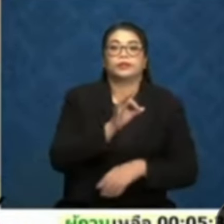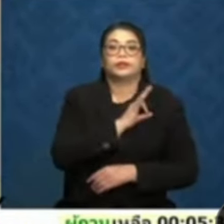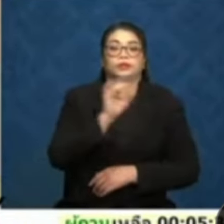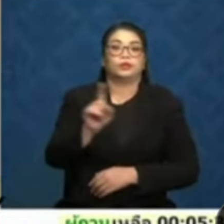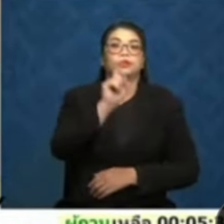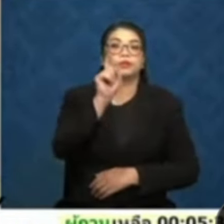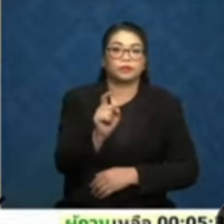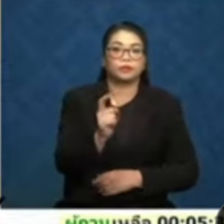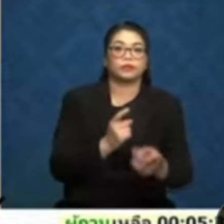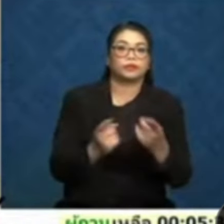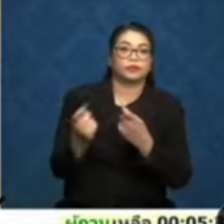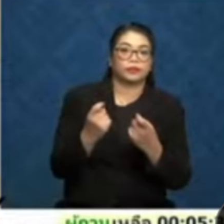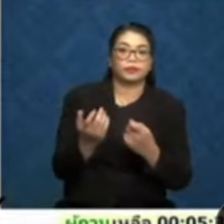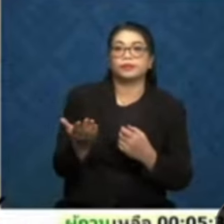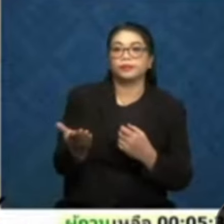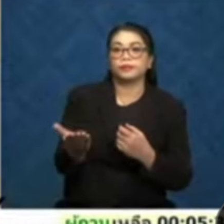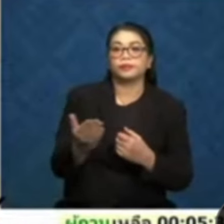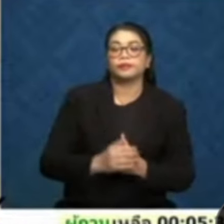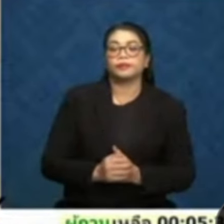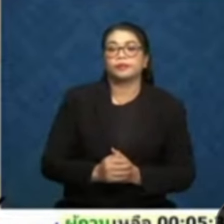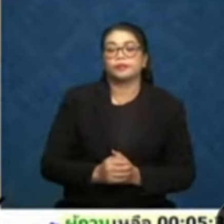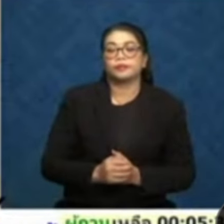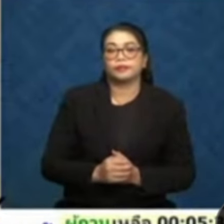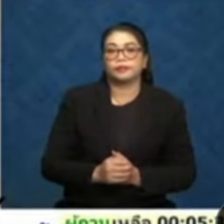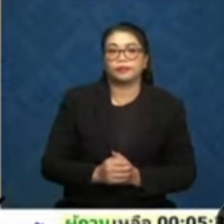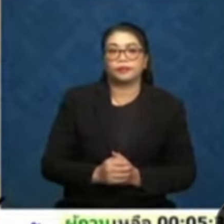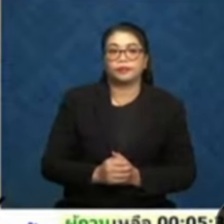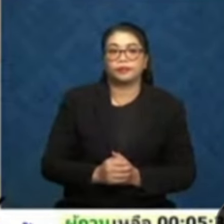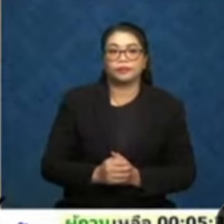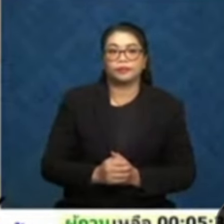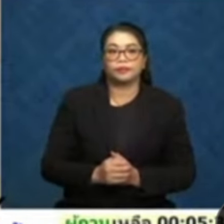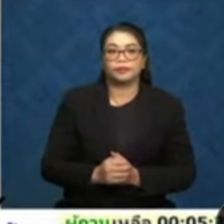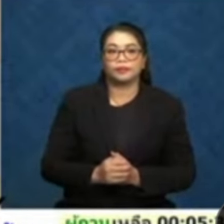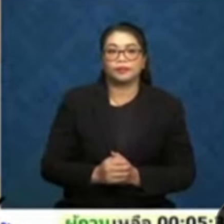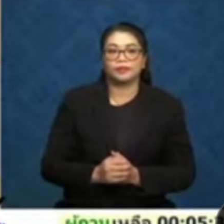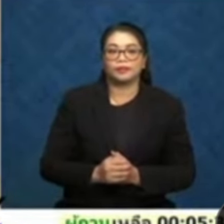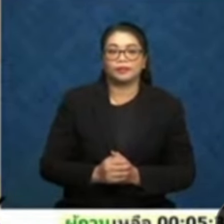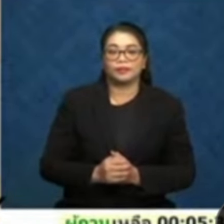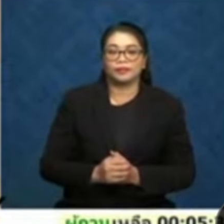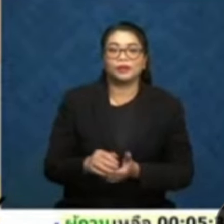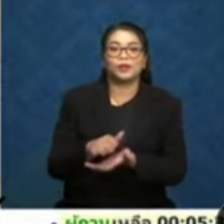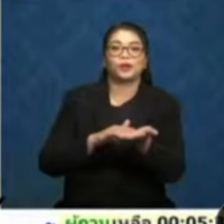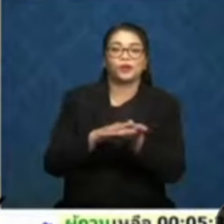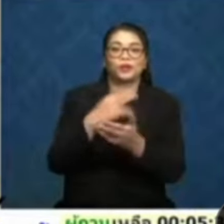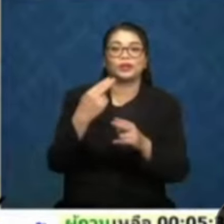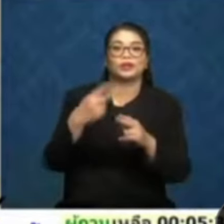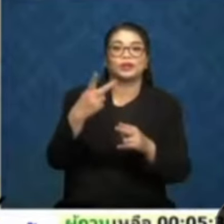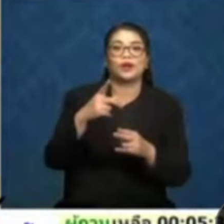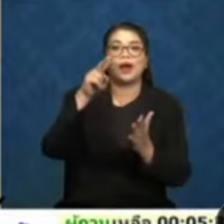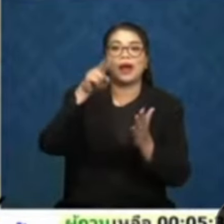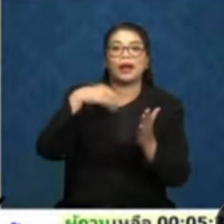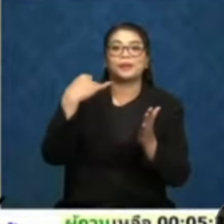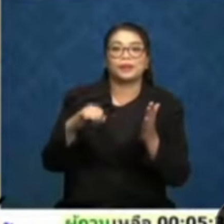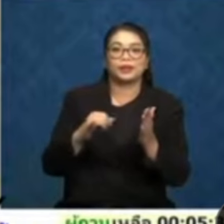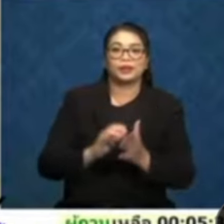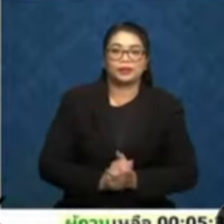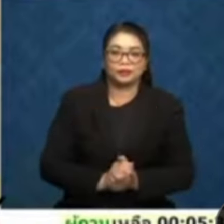คะท่านณัฐพงษ์เรืองสุวรรณเรองปัญญาเรืองปัญญาวุฒิค่ะขออภัยค่ะเรือง